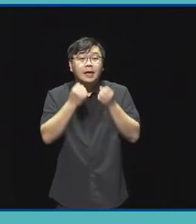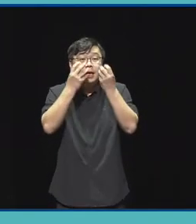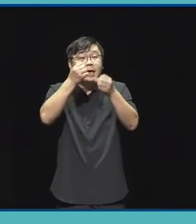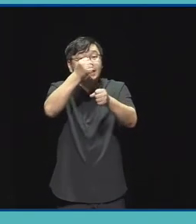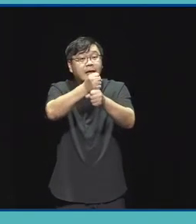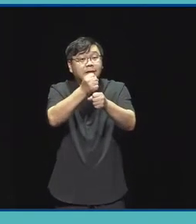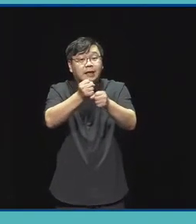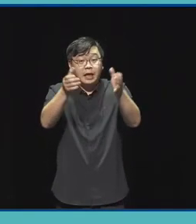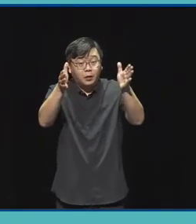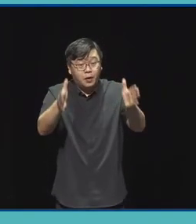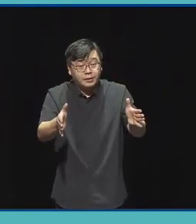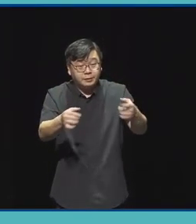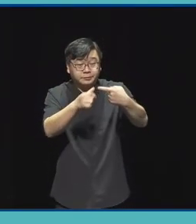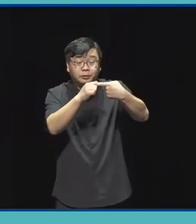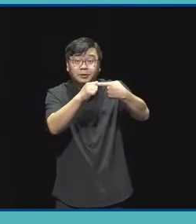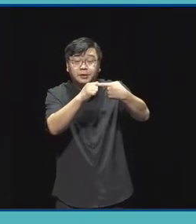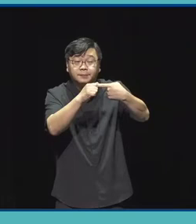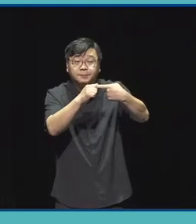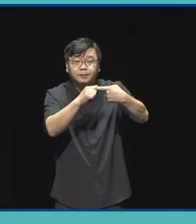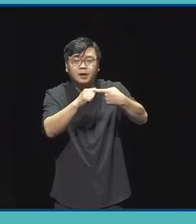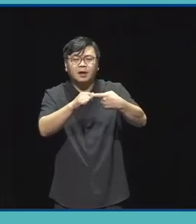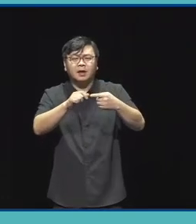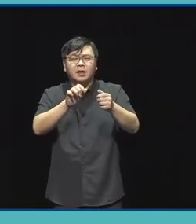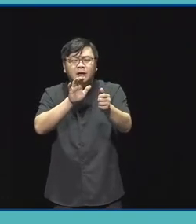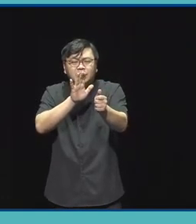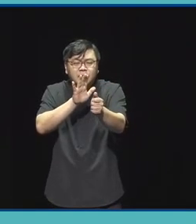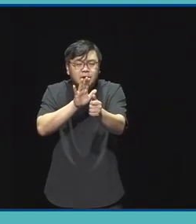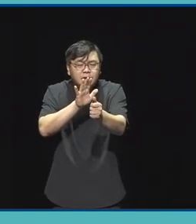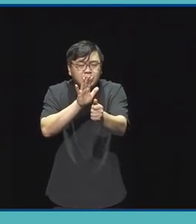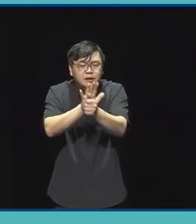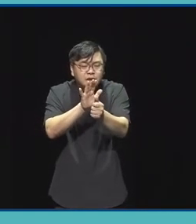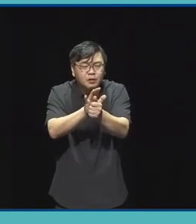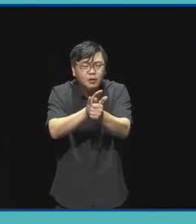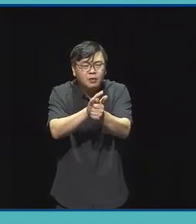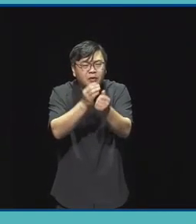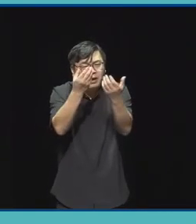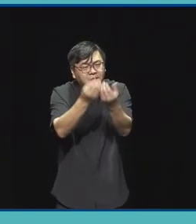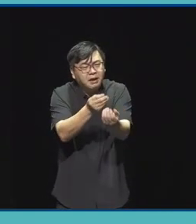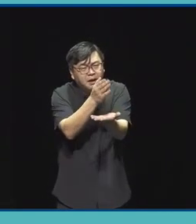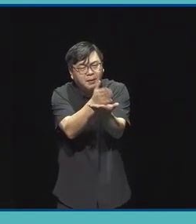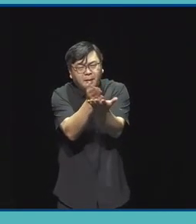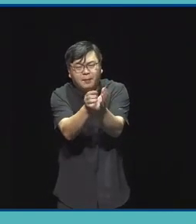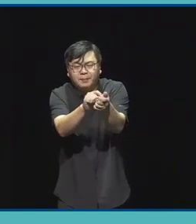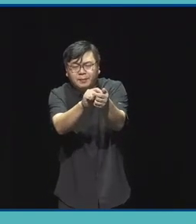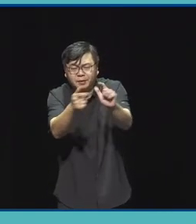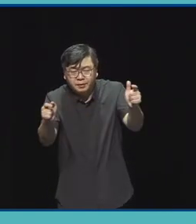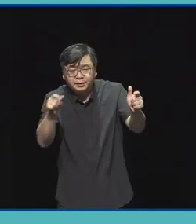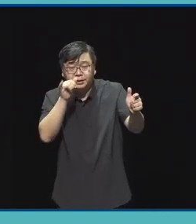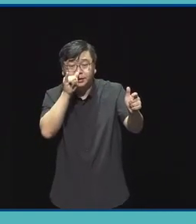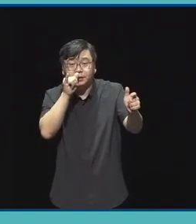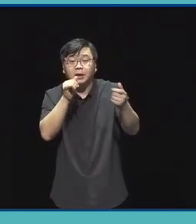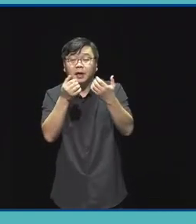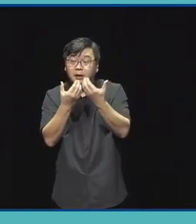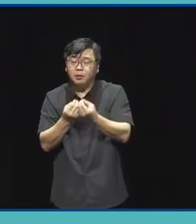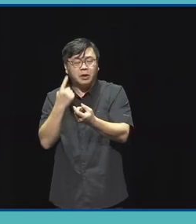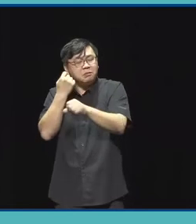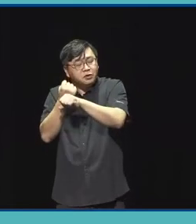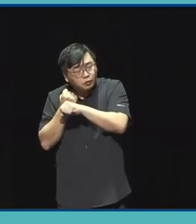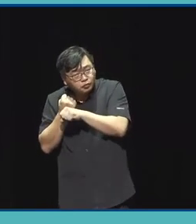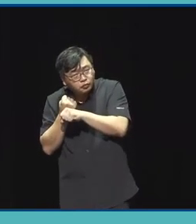창작의 과정 사업은 다양한 그 지원 대상이 유형들이 있을 수 있습니다 공공예수 사례연구라든지